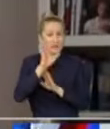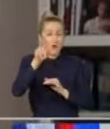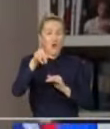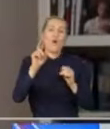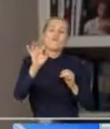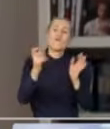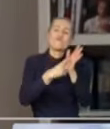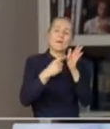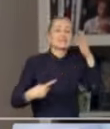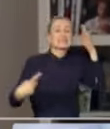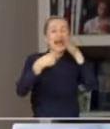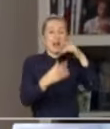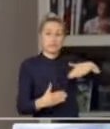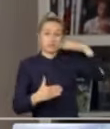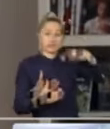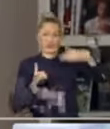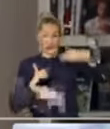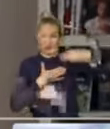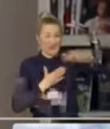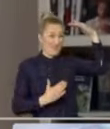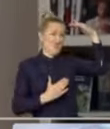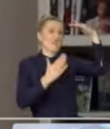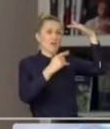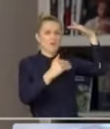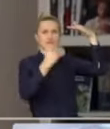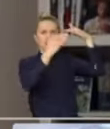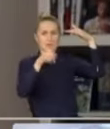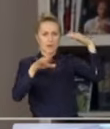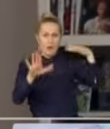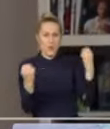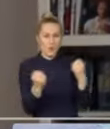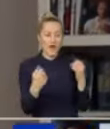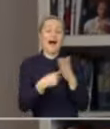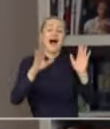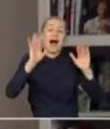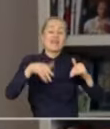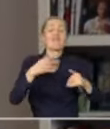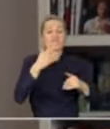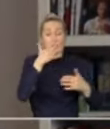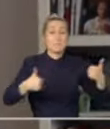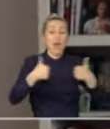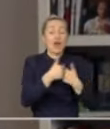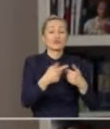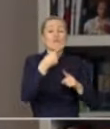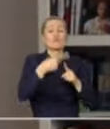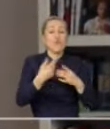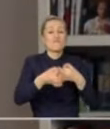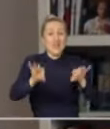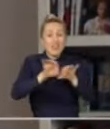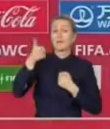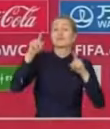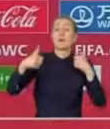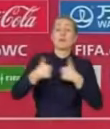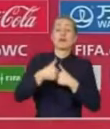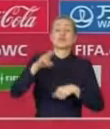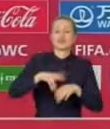wysoko, że w zasadzie trudno to sobie wyobrazić. A jednak w meczu półfinałowym pokazał, że dalej jest wiodącą postacią